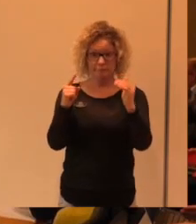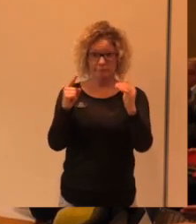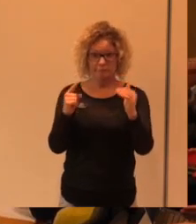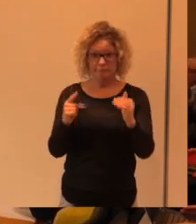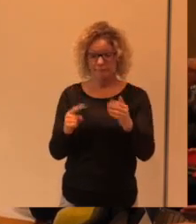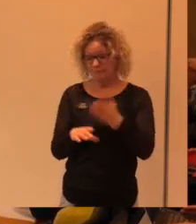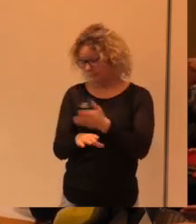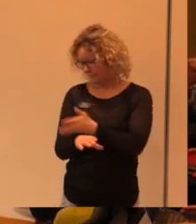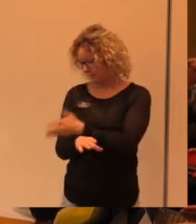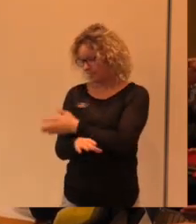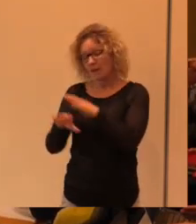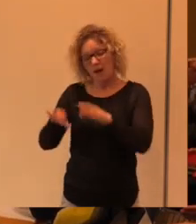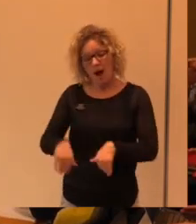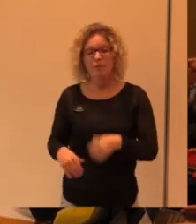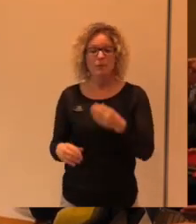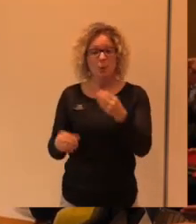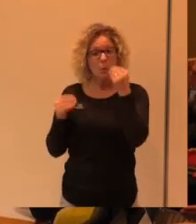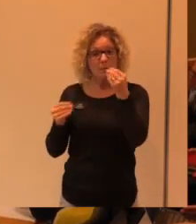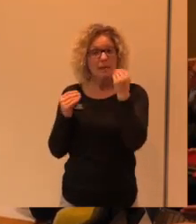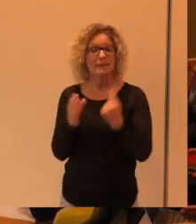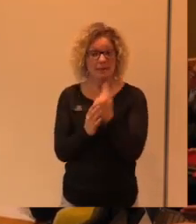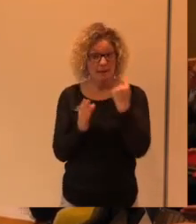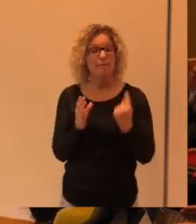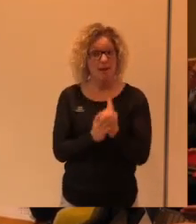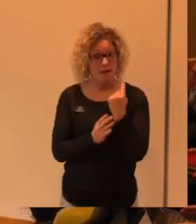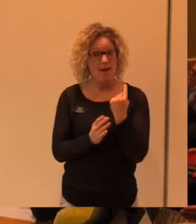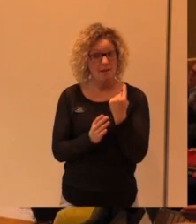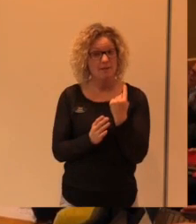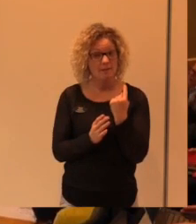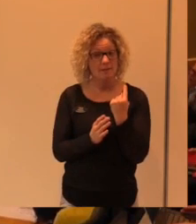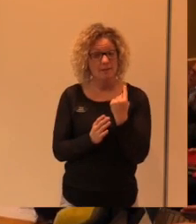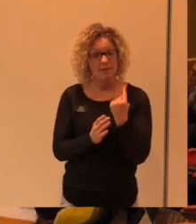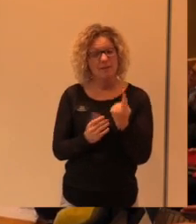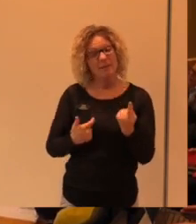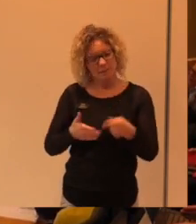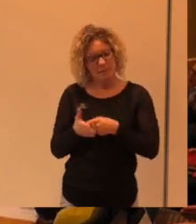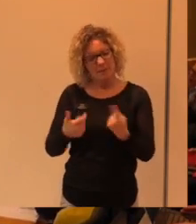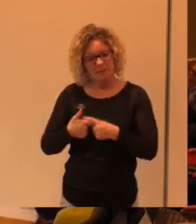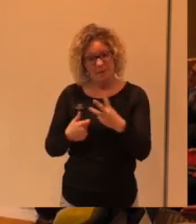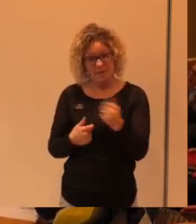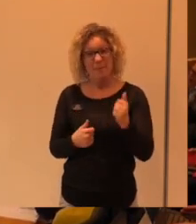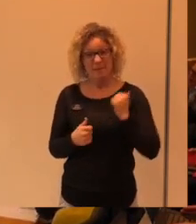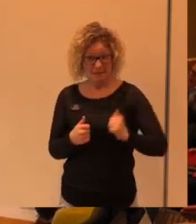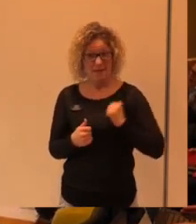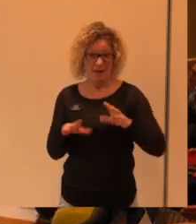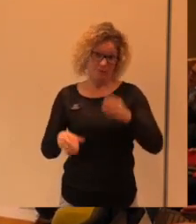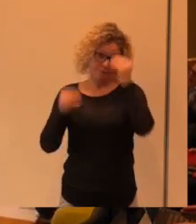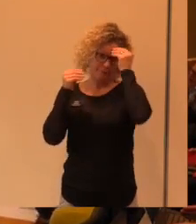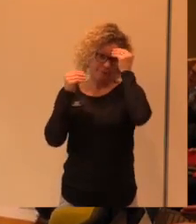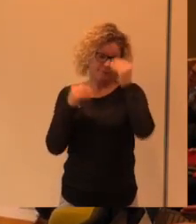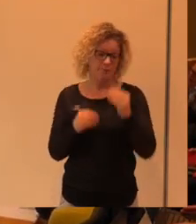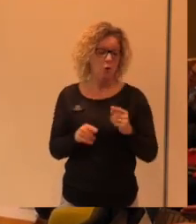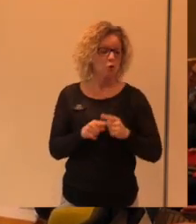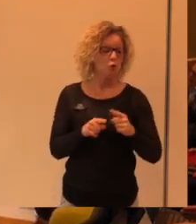Vi har haft under året utbildningstillfällen där just kring webbtillgänglighet då. Och vi